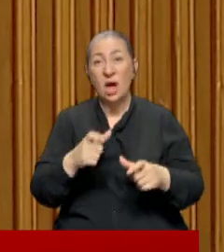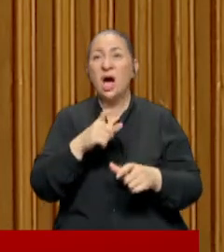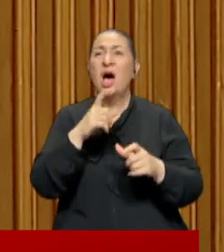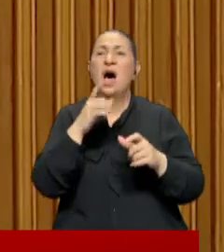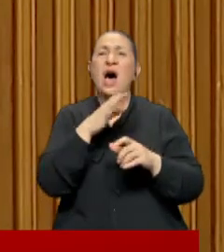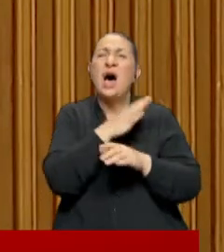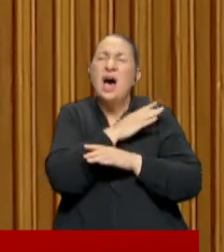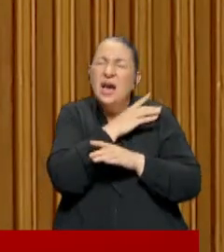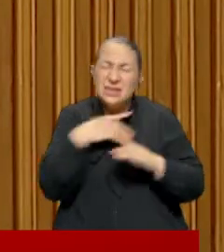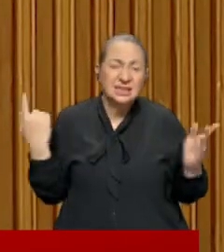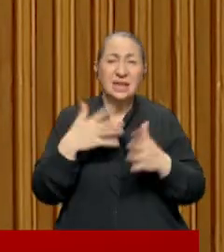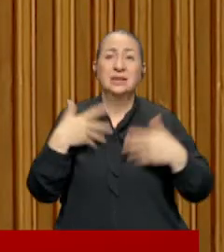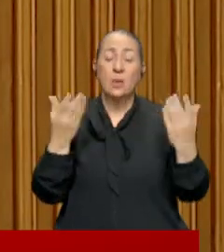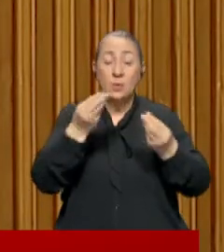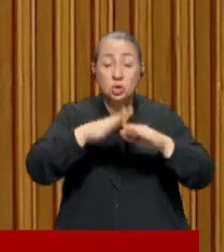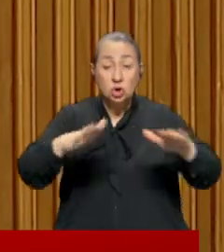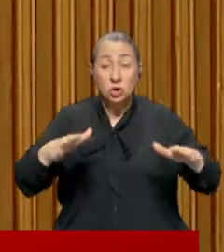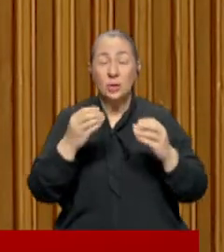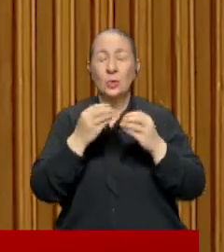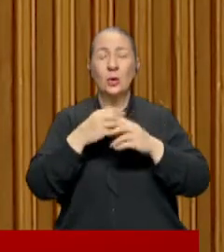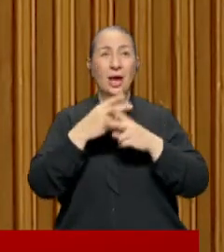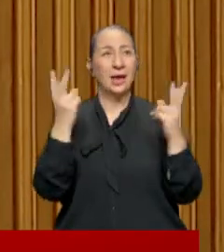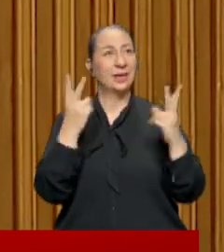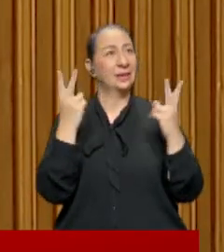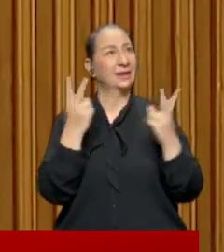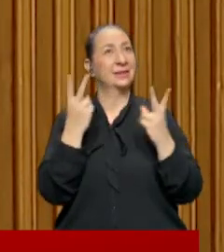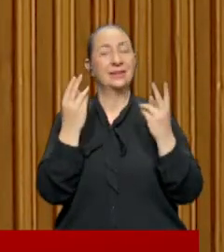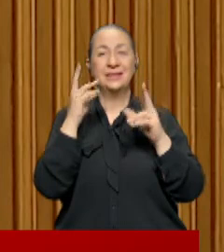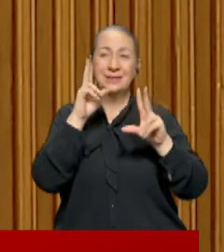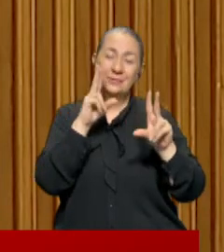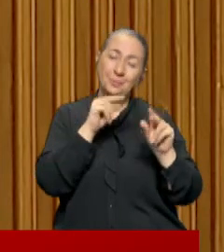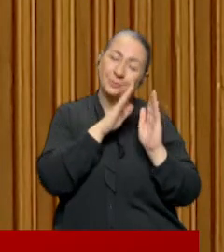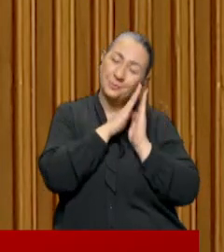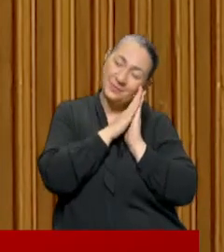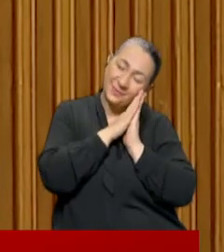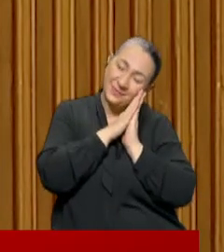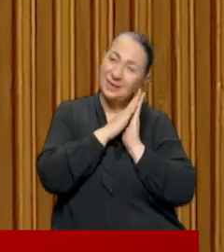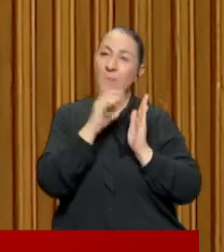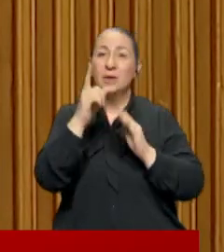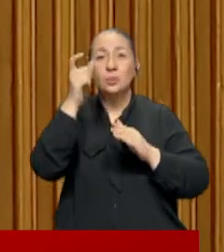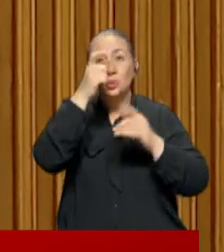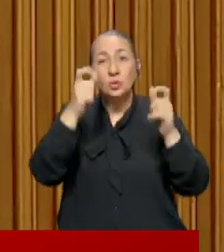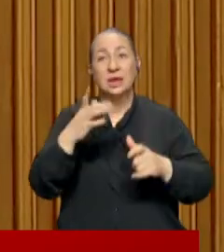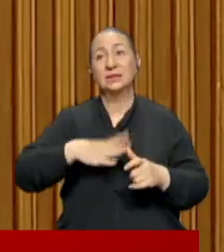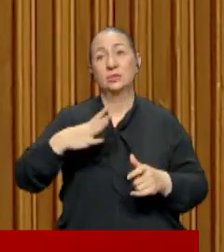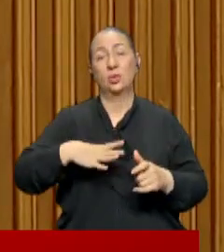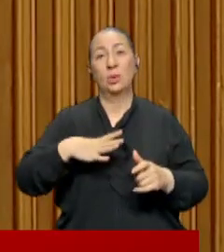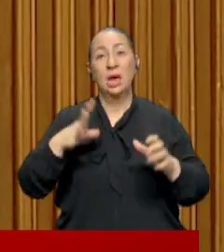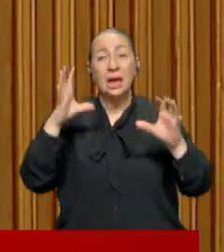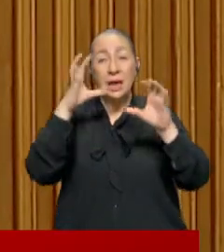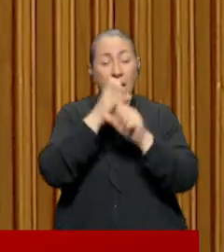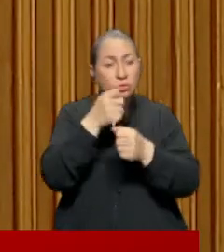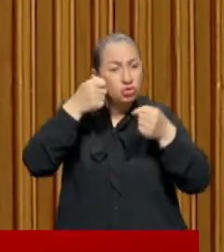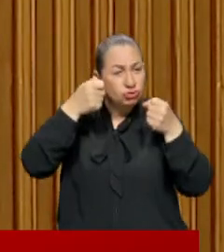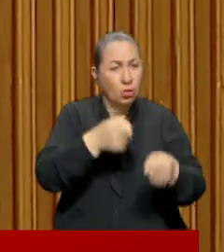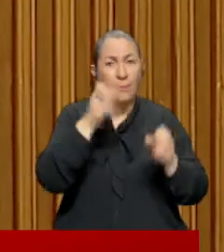asla istemiyorum. Her çocuğun aydınlık bir ortamda yatağına başını koyduğu bir ülkeyi istiyorum. Karanlığa